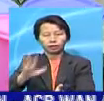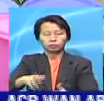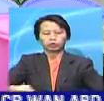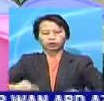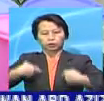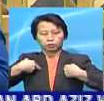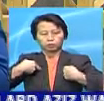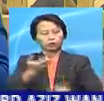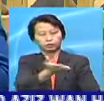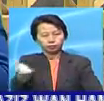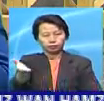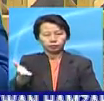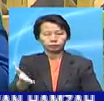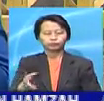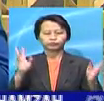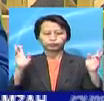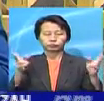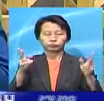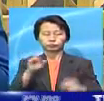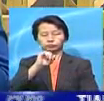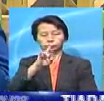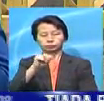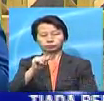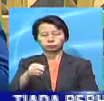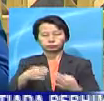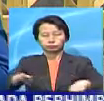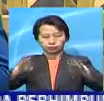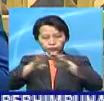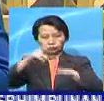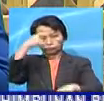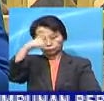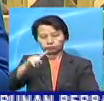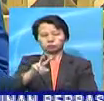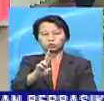kehidupan mereka. Yeshu Munandi melaporkan untuk Berita TV RTM.